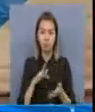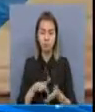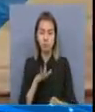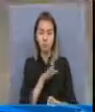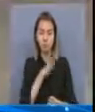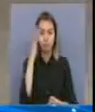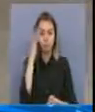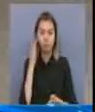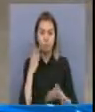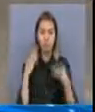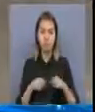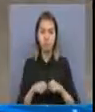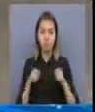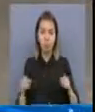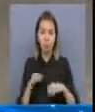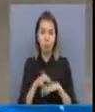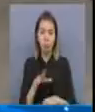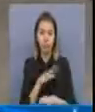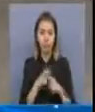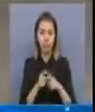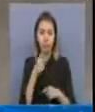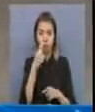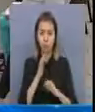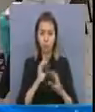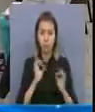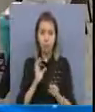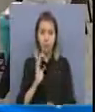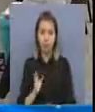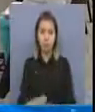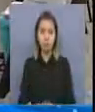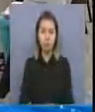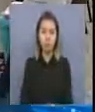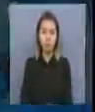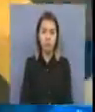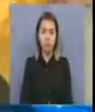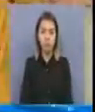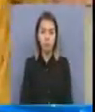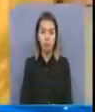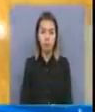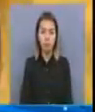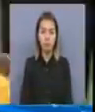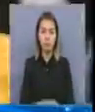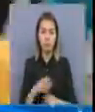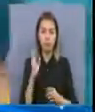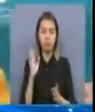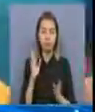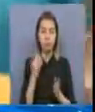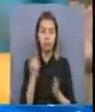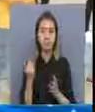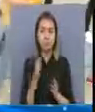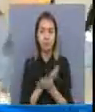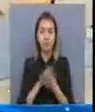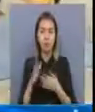орталығында жазғы маусымның ашылуы өтті. Толығырақ сәлден соң мен Гүлмайдан Нұржанқызы баяндаймын. Көкшетау таза қалатты фестиваль